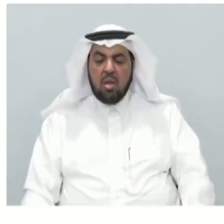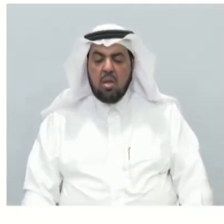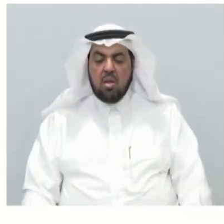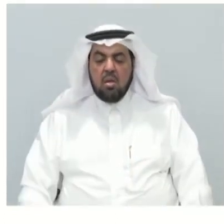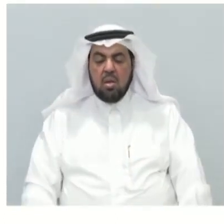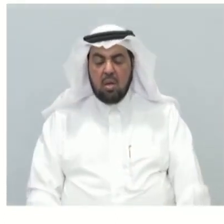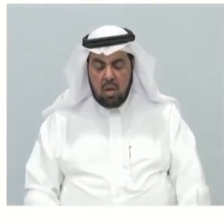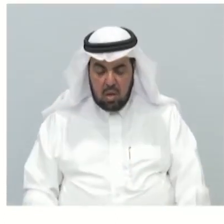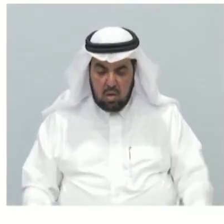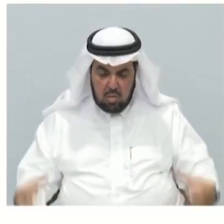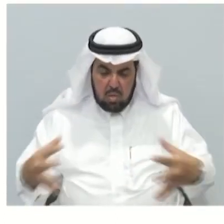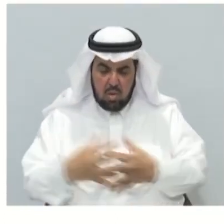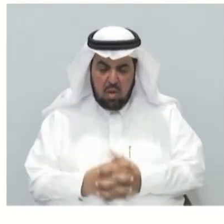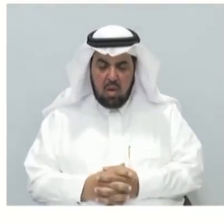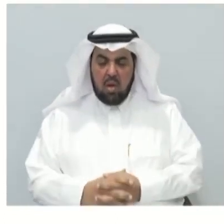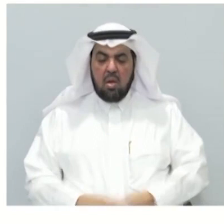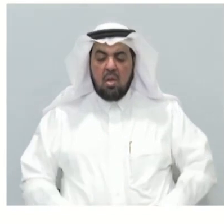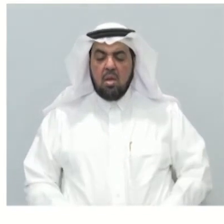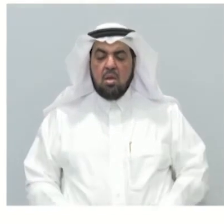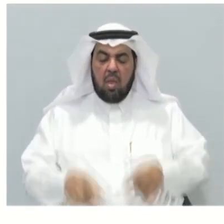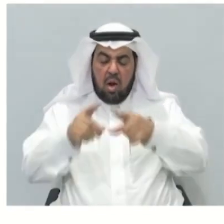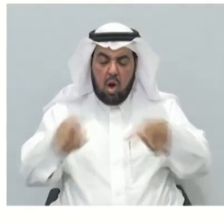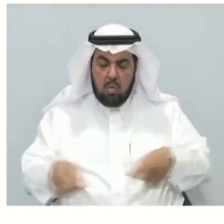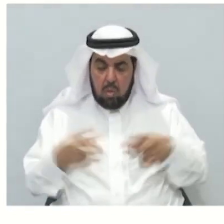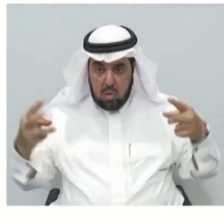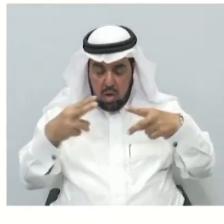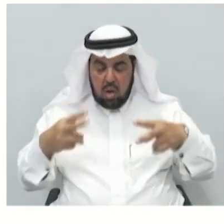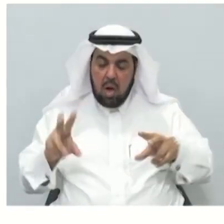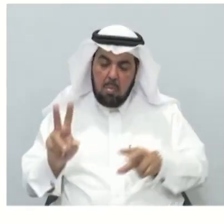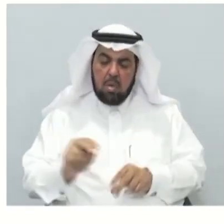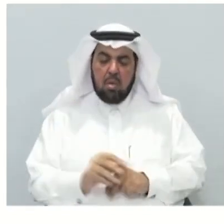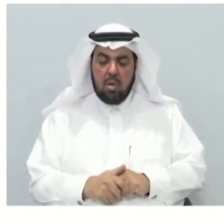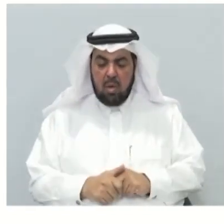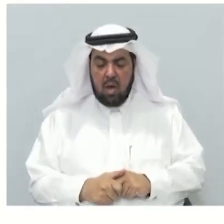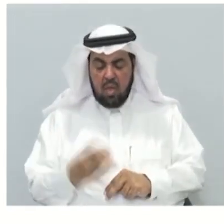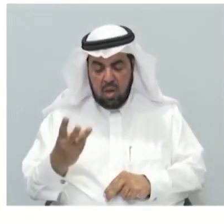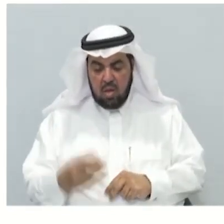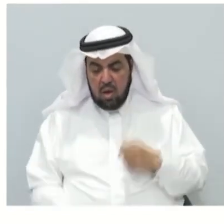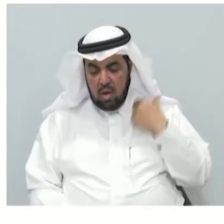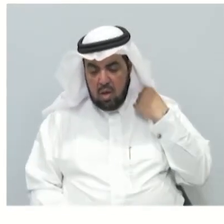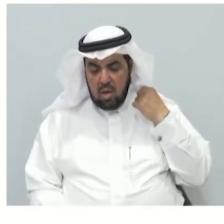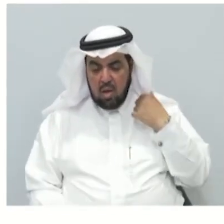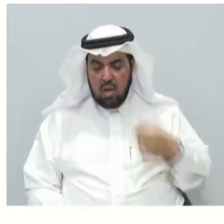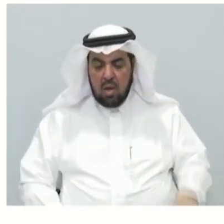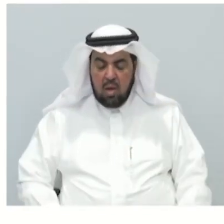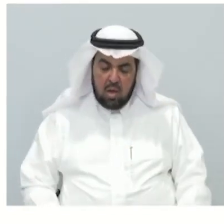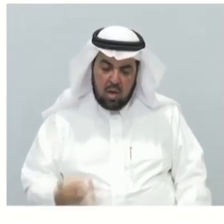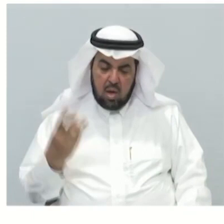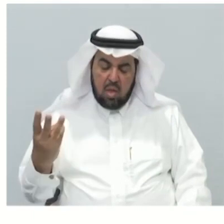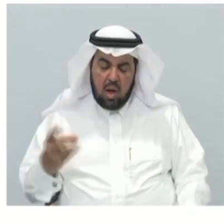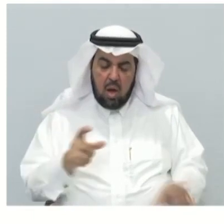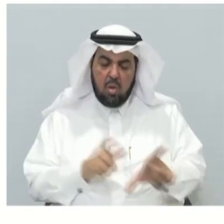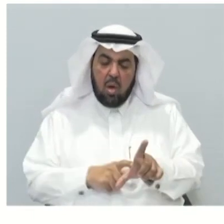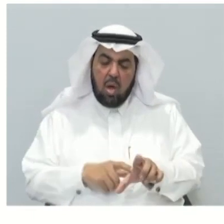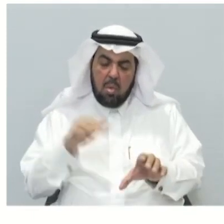اس يتطابق المثلثان اذا كانت اضلاعهما المتناظره متطابقه بثلاث اضلاع وهنا ضلعين وزاويه